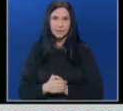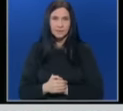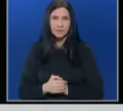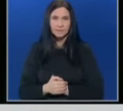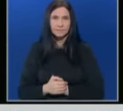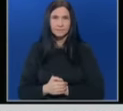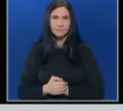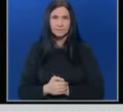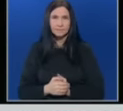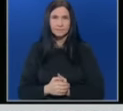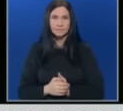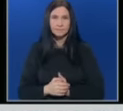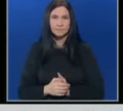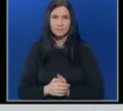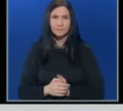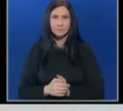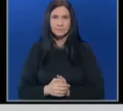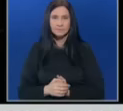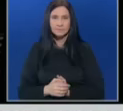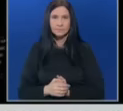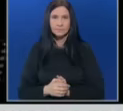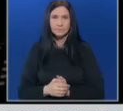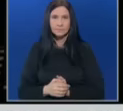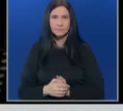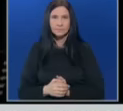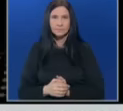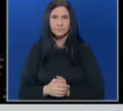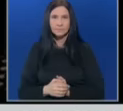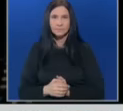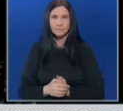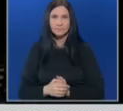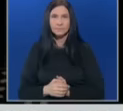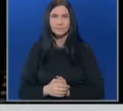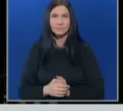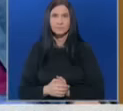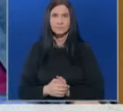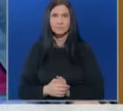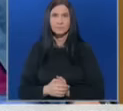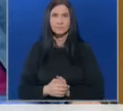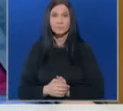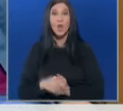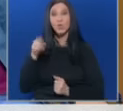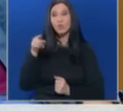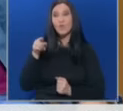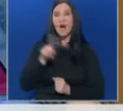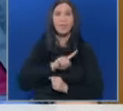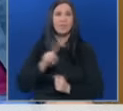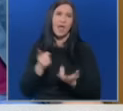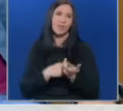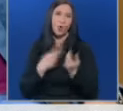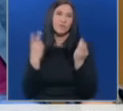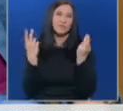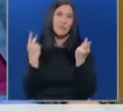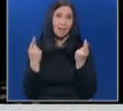слов, дарованных нам Богом. Штакетник ребер ваших проломлю. Това не е толкова